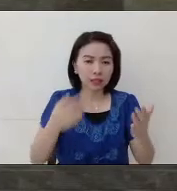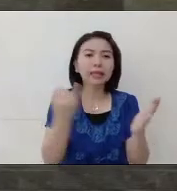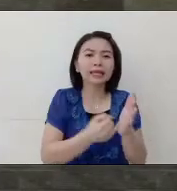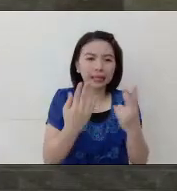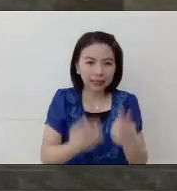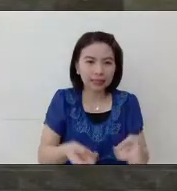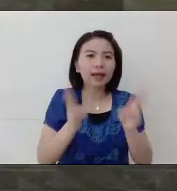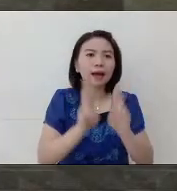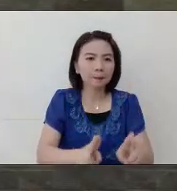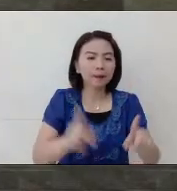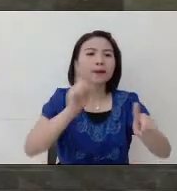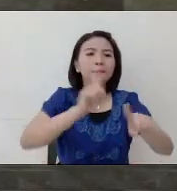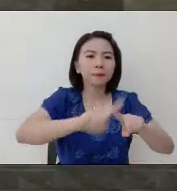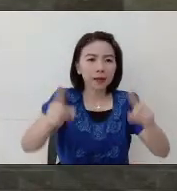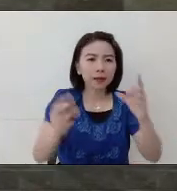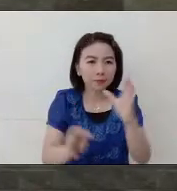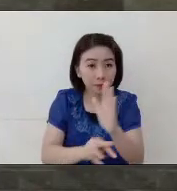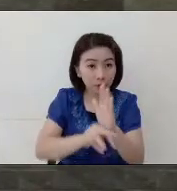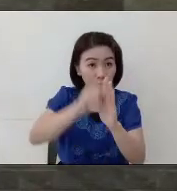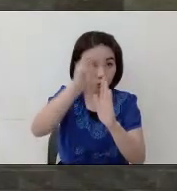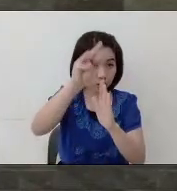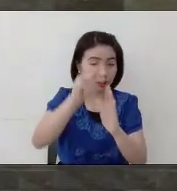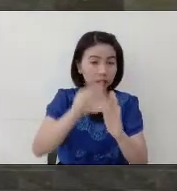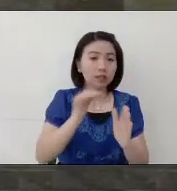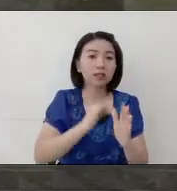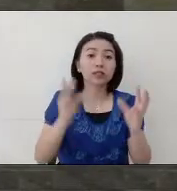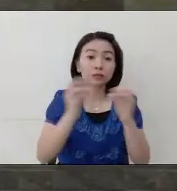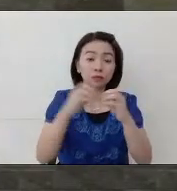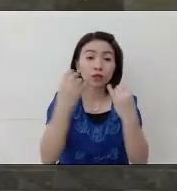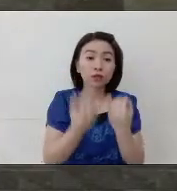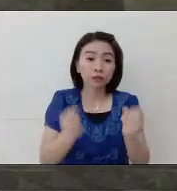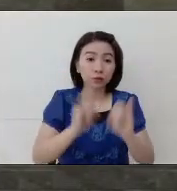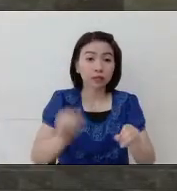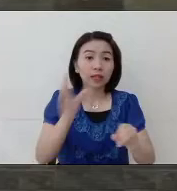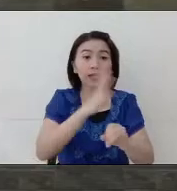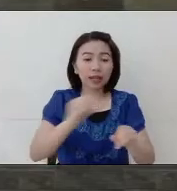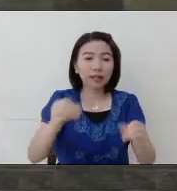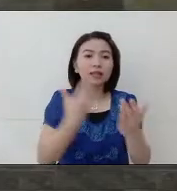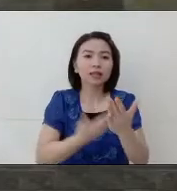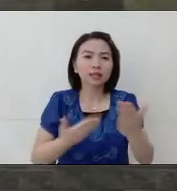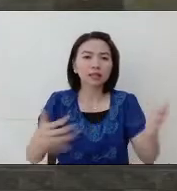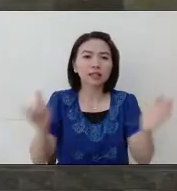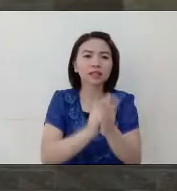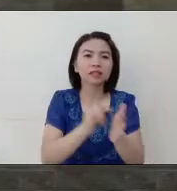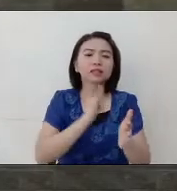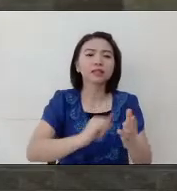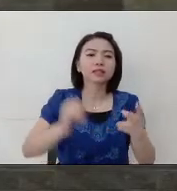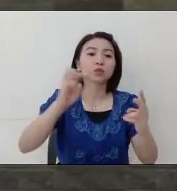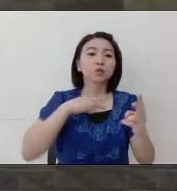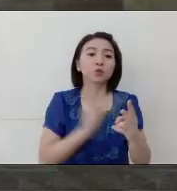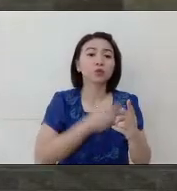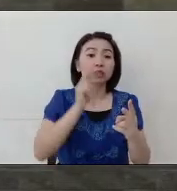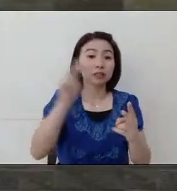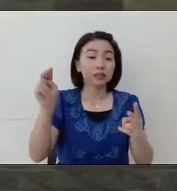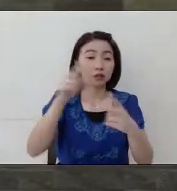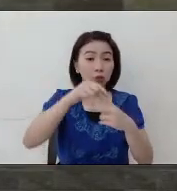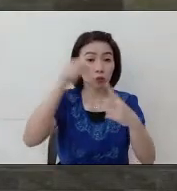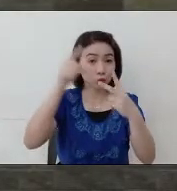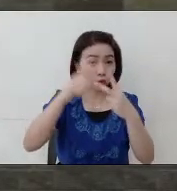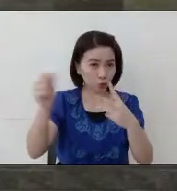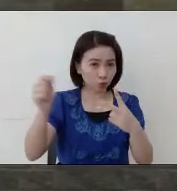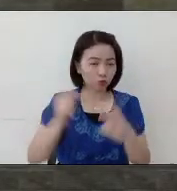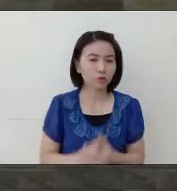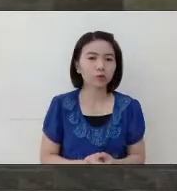Okay? Now, listen, anong ibig sabihin nito? Gusto kong mag-mature. Kaya if I want to mature, kapatid,